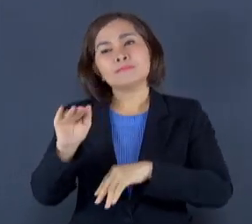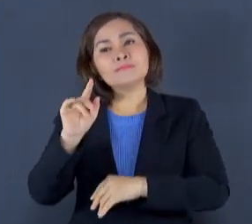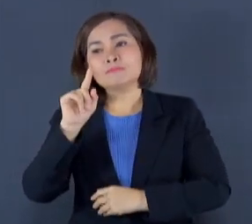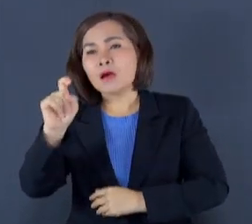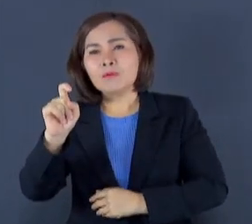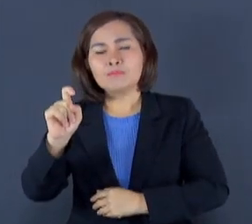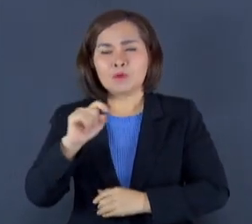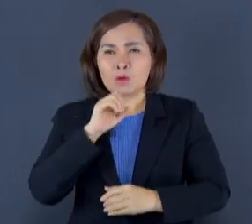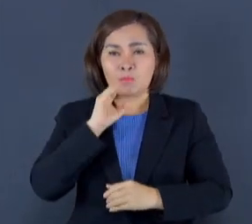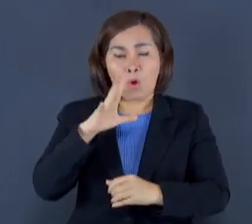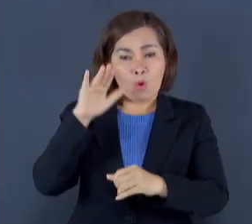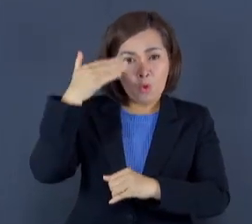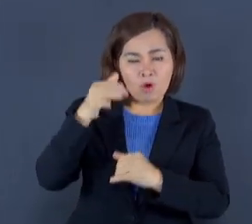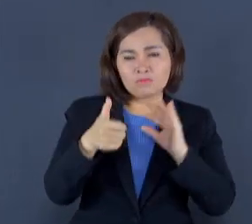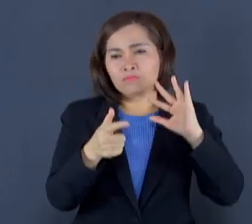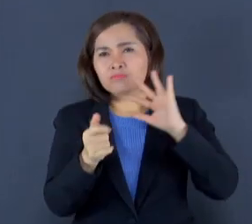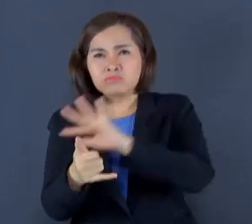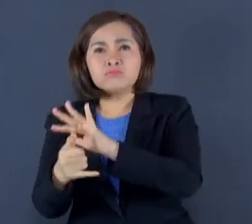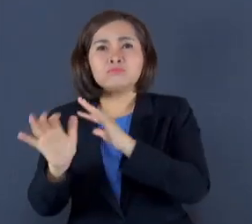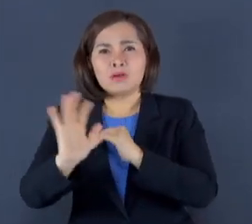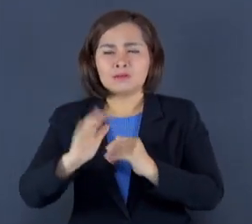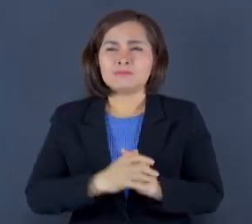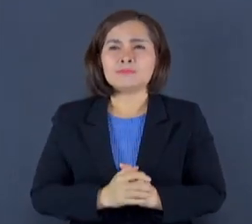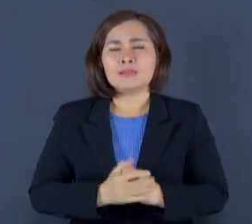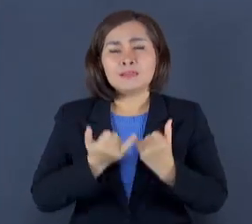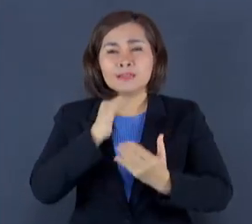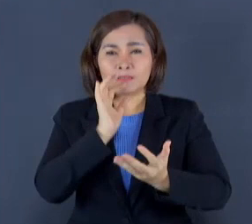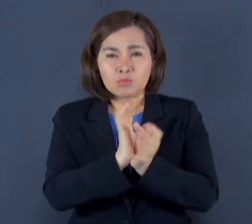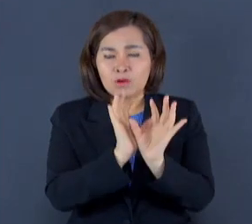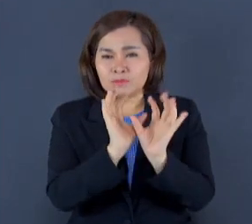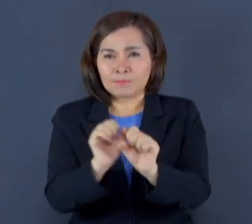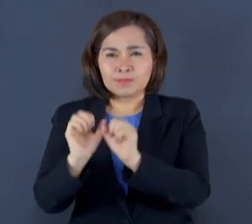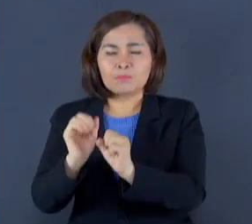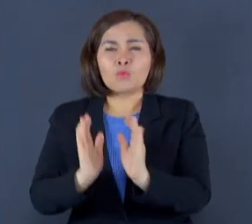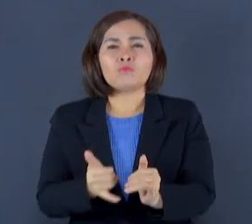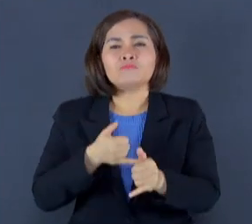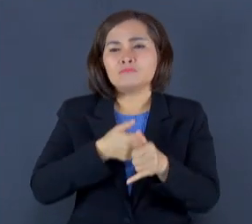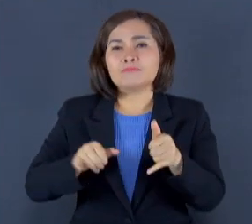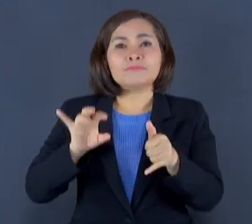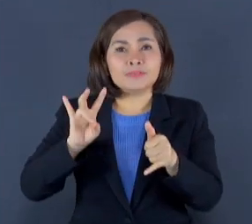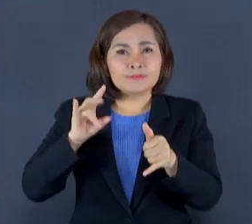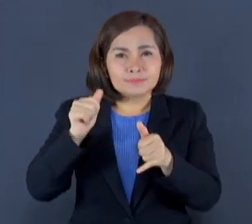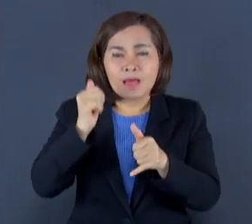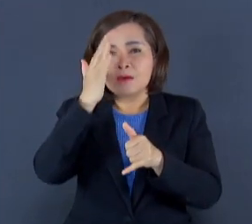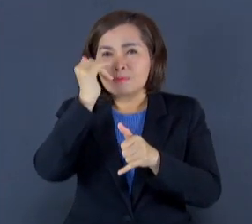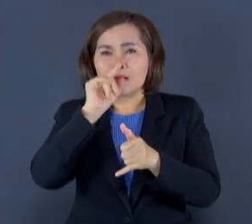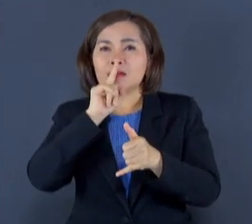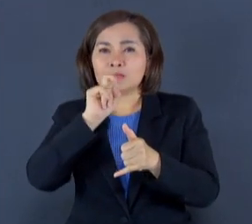ยันว่าไม่ได้ไปรุมทำร้ายนะคะแต่เบื้องต้นตำรวจก็ตามจับผู้ก่อเหตุ7คนมาสอบข้อเท็จจริงอีกครั้งค่